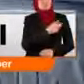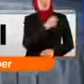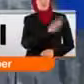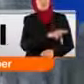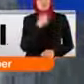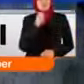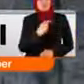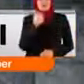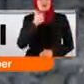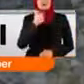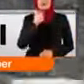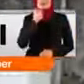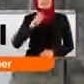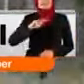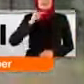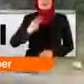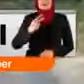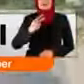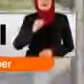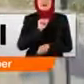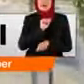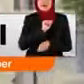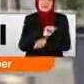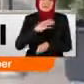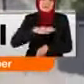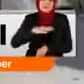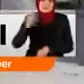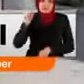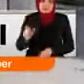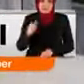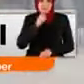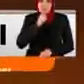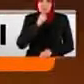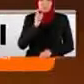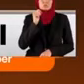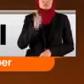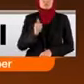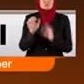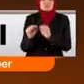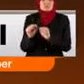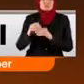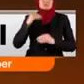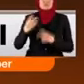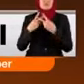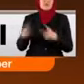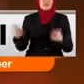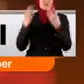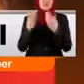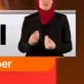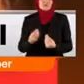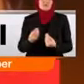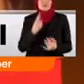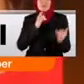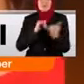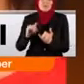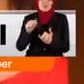kadar hapsi istenen ip hakkında dokuz gün tutuklu kalmasının ardından tahliye kararı verildi tepki çeken Jet kararın gerekçesi